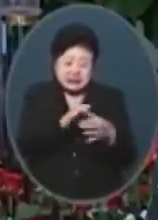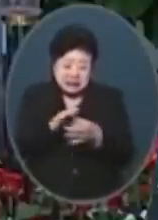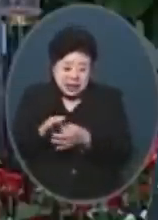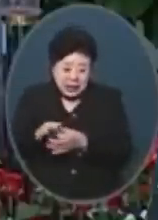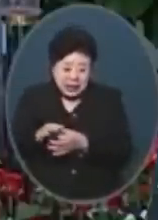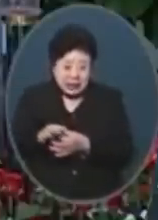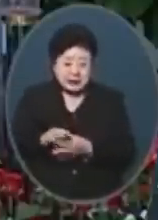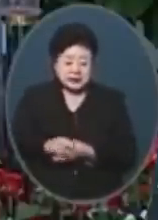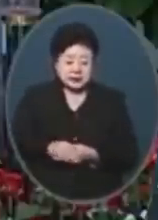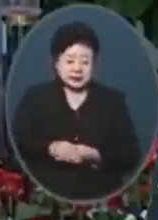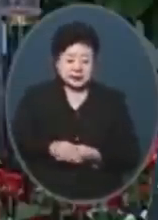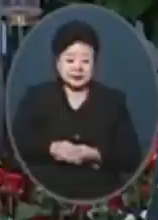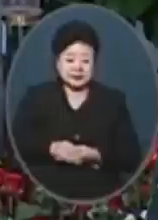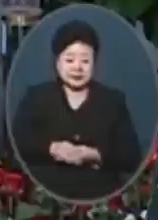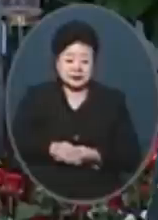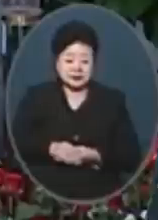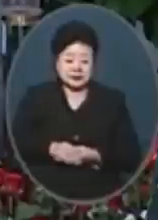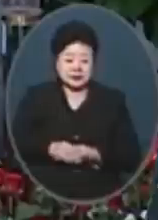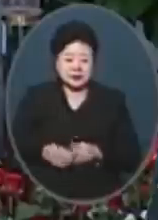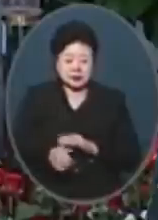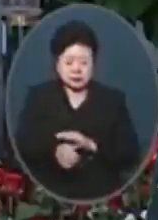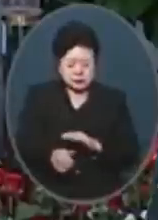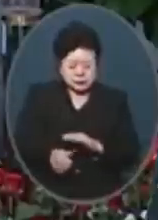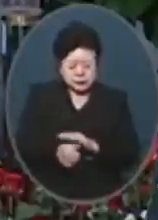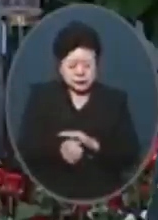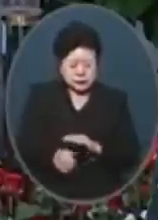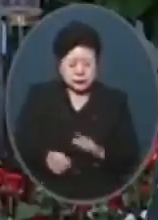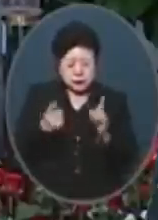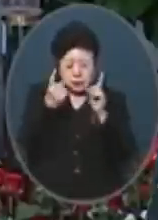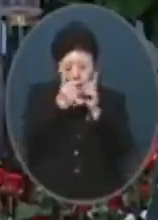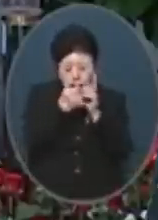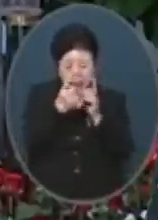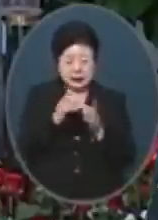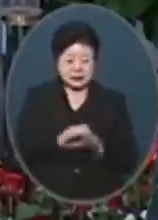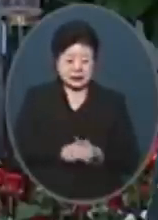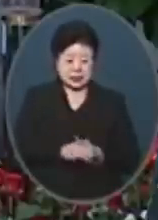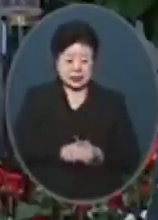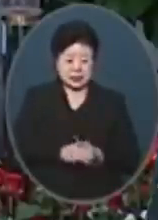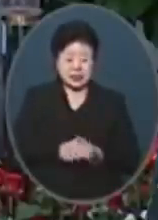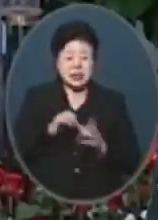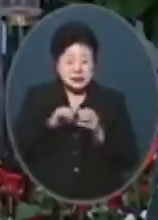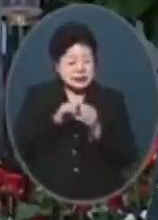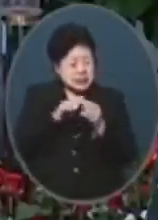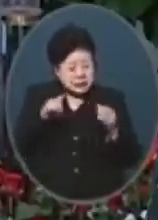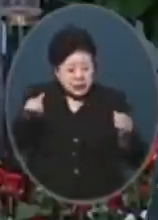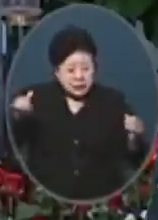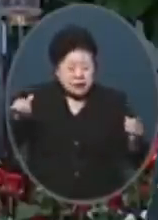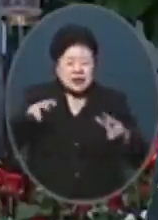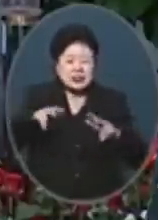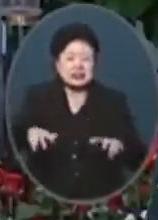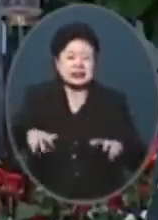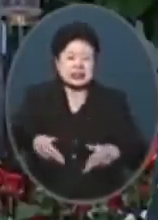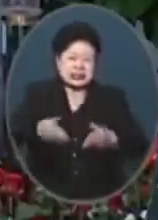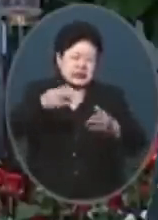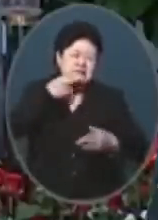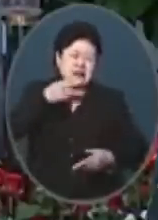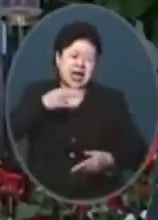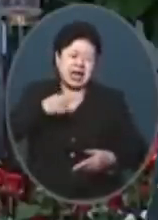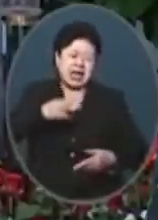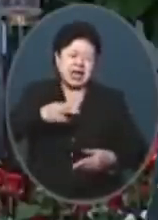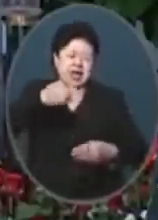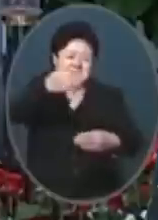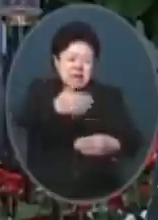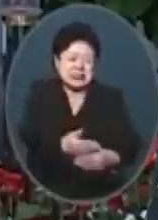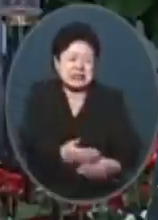살아가다가 진퇴양난의 위기를 만날 때 세상 사람들은 이제는 길이 없다, 막다른